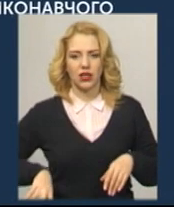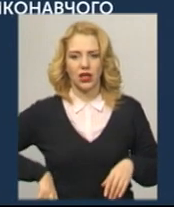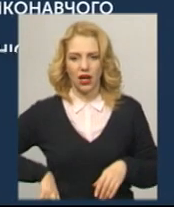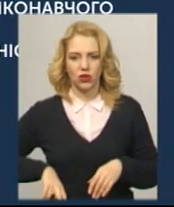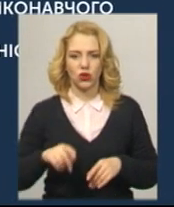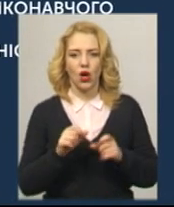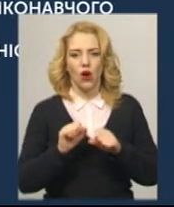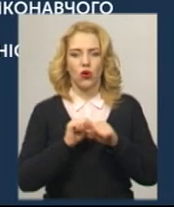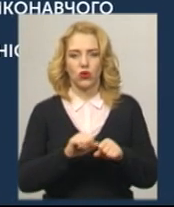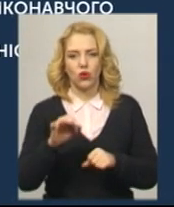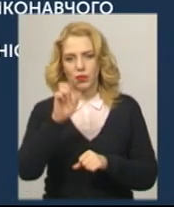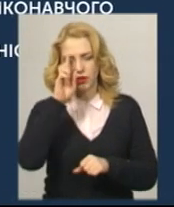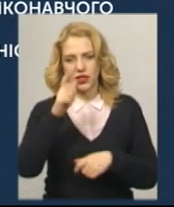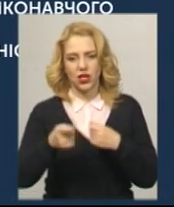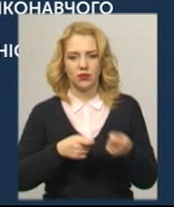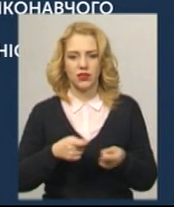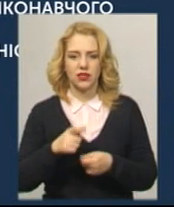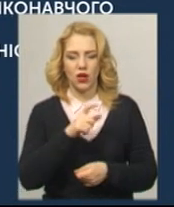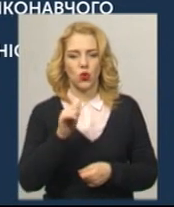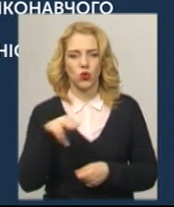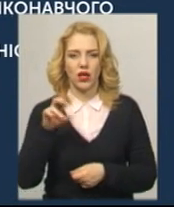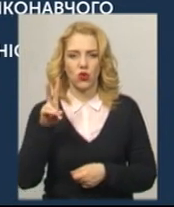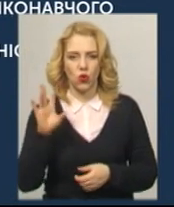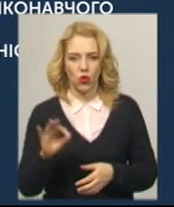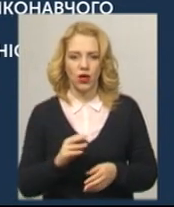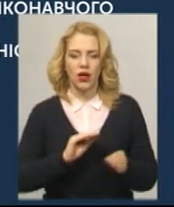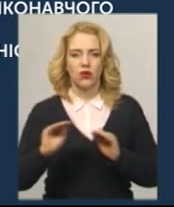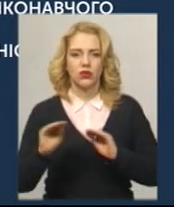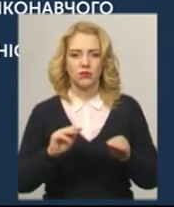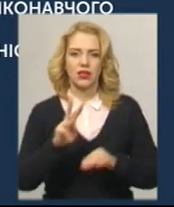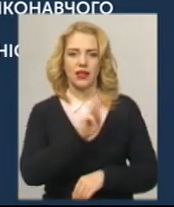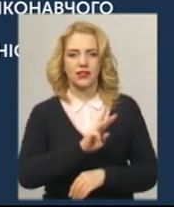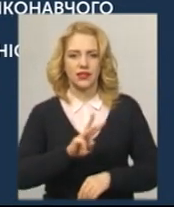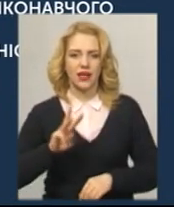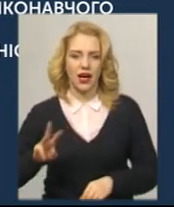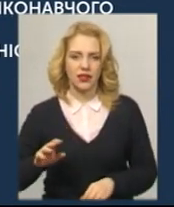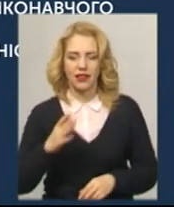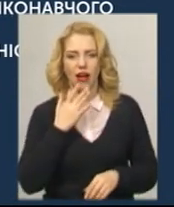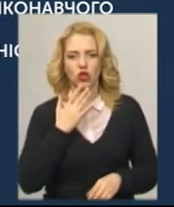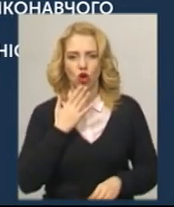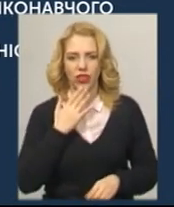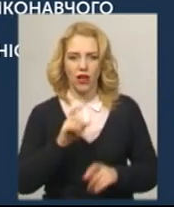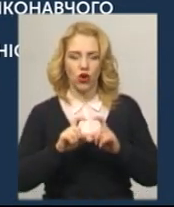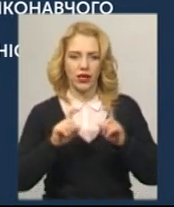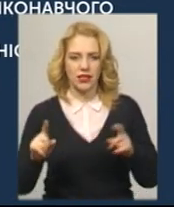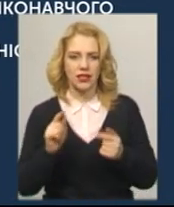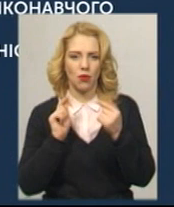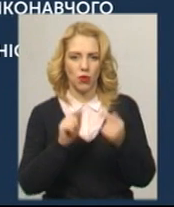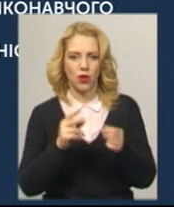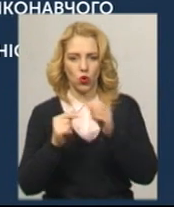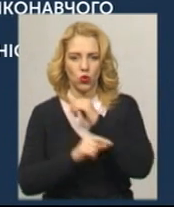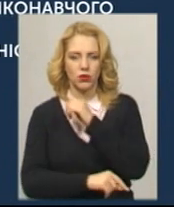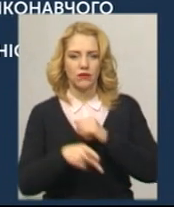Хмельницької облдержадміністрації Олександра Худенка, розміщений на сайті Національного агентства запобігання корупції, у 2019